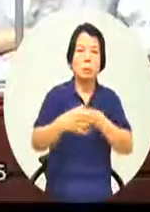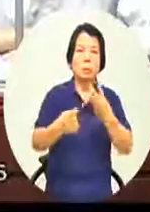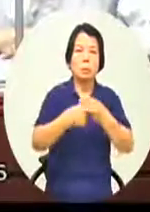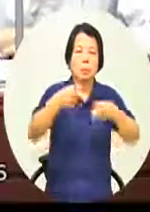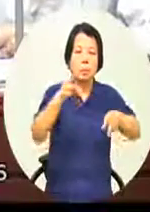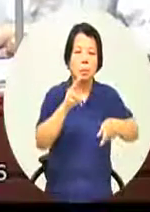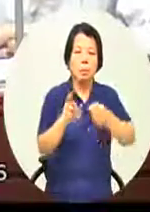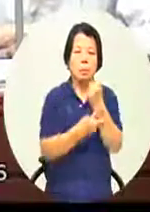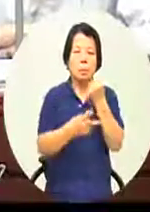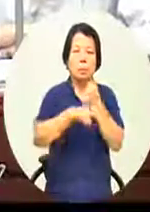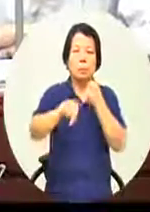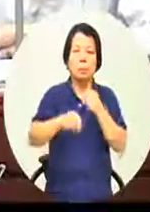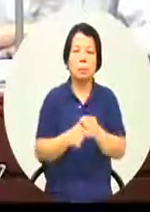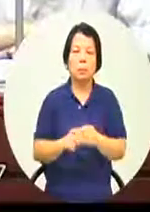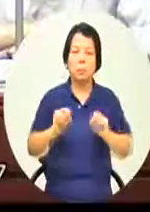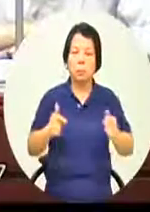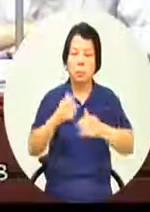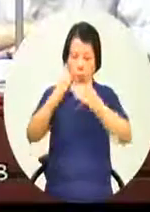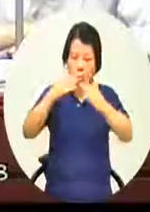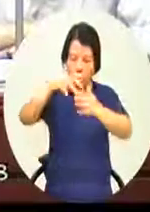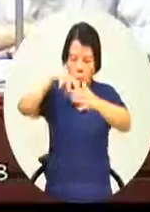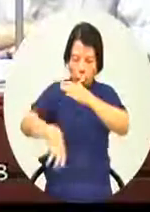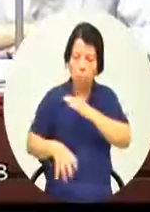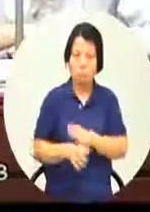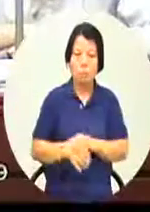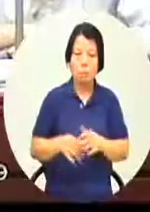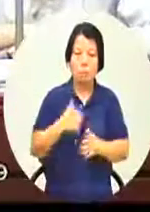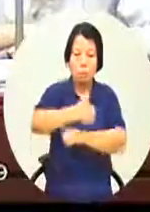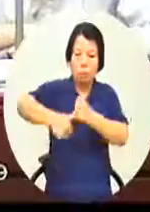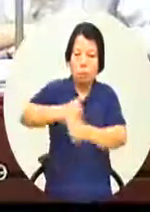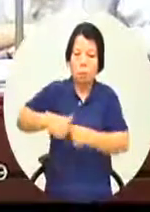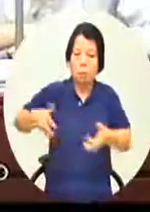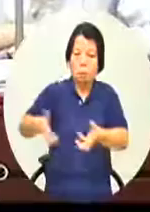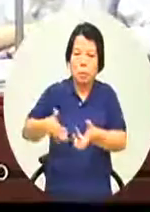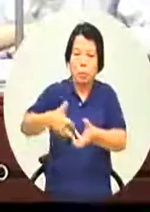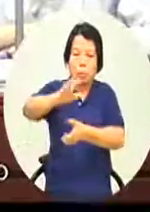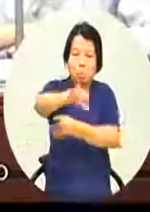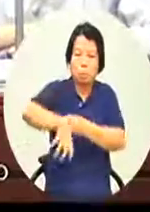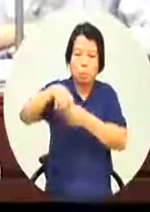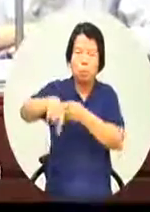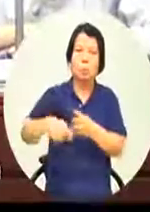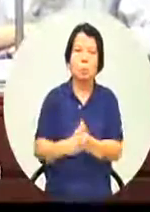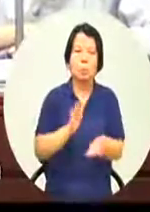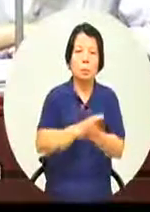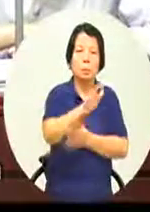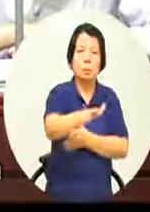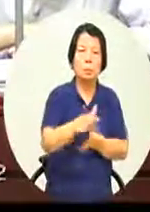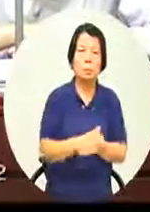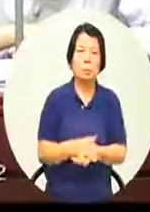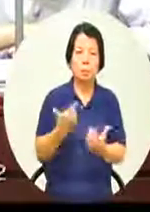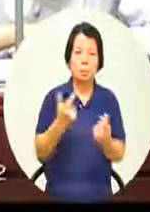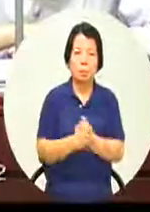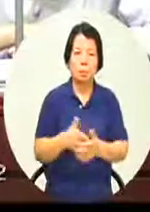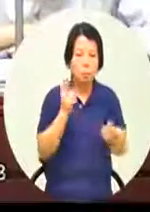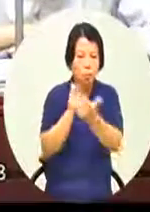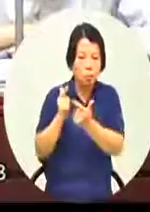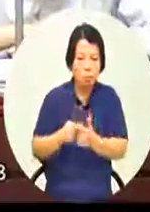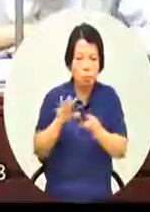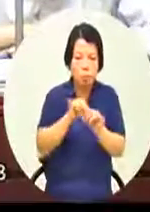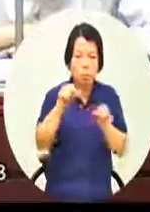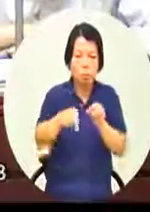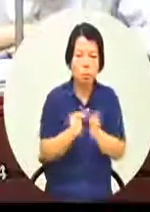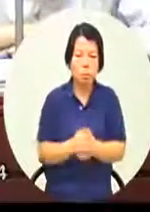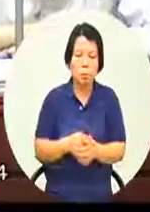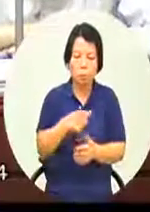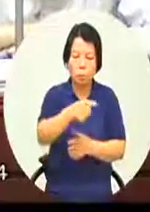在学校本身的操场降挖，但是我们也是希望说未来能够在这一个适当的区去做这些工